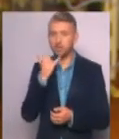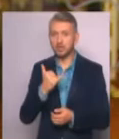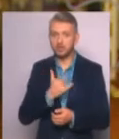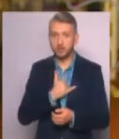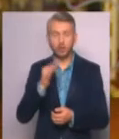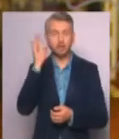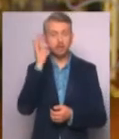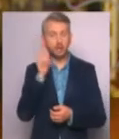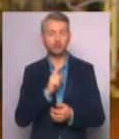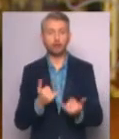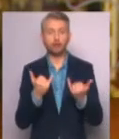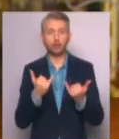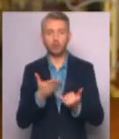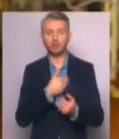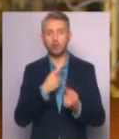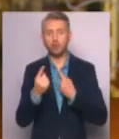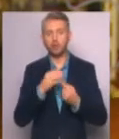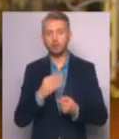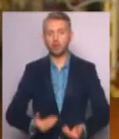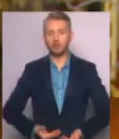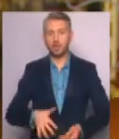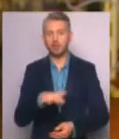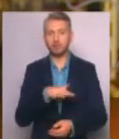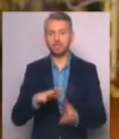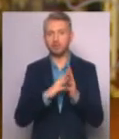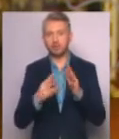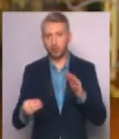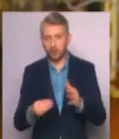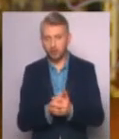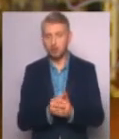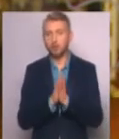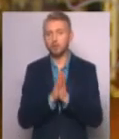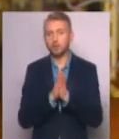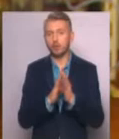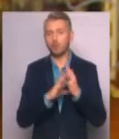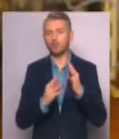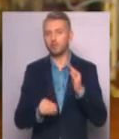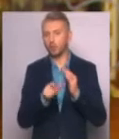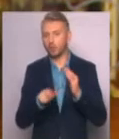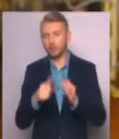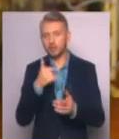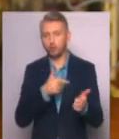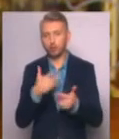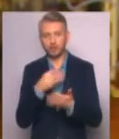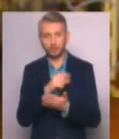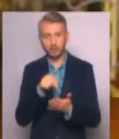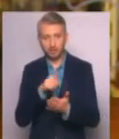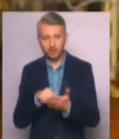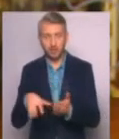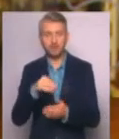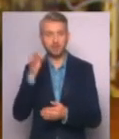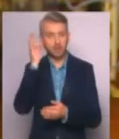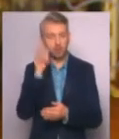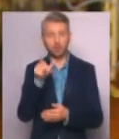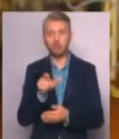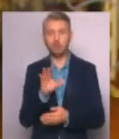нагадаю, що сьогодні ми говоримо про життя на масиві Виноградар. Будь ласка, Виноградарці, да, далі готуйте свої запитання. Також всім нагадаю, що пан